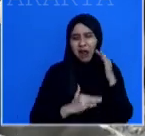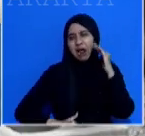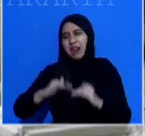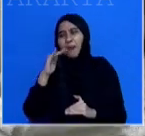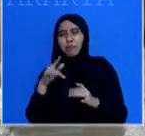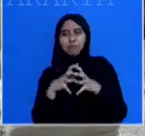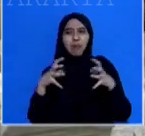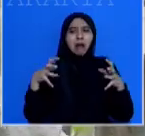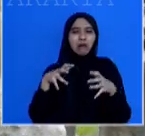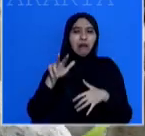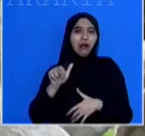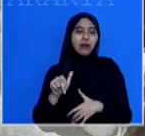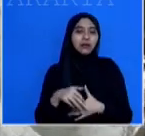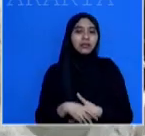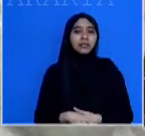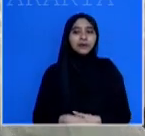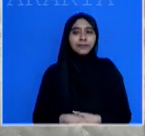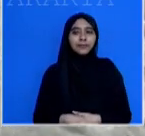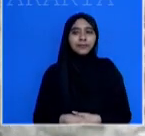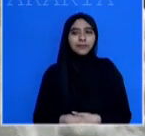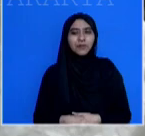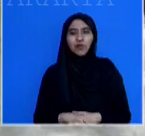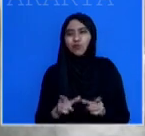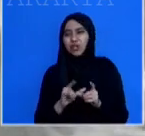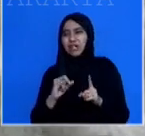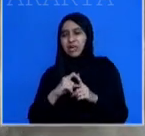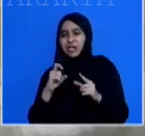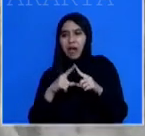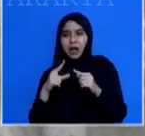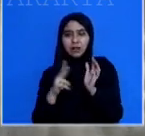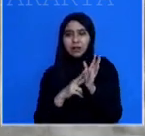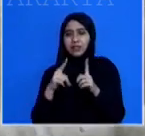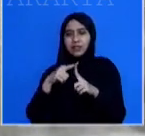raharjaning warga. Mekaten Widianto lan Harif Yuda Asung Palapuran.